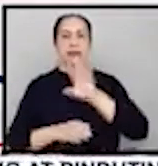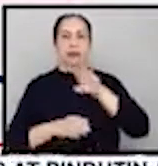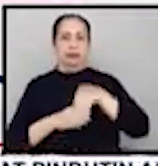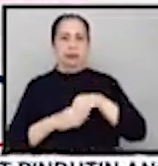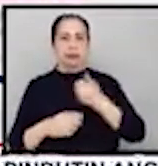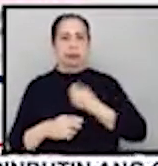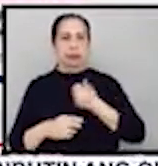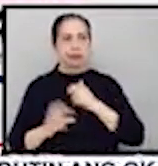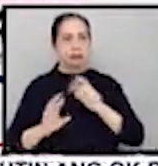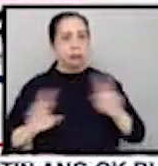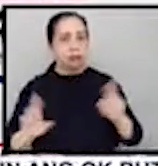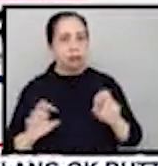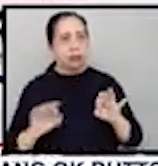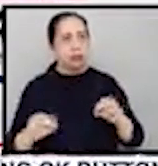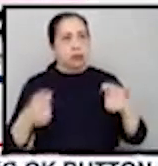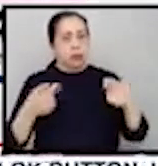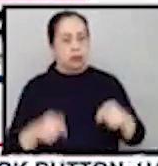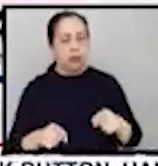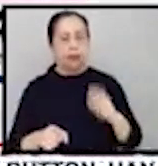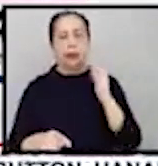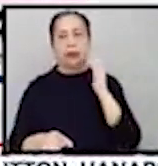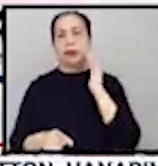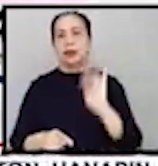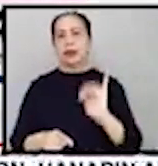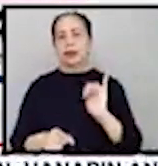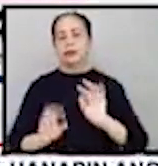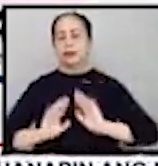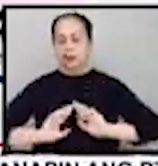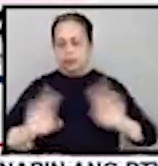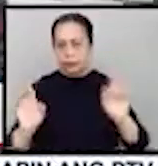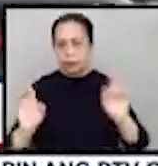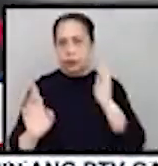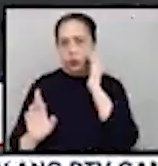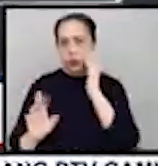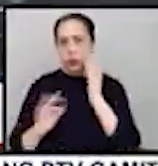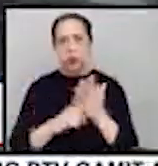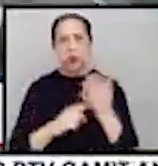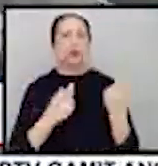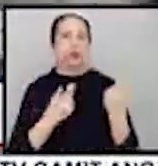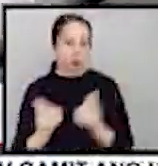may actual na pangyayari, alam kaagad natin yung gagawin natin.